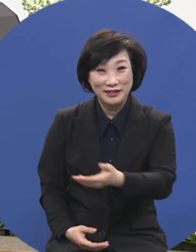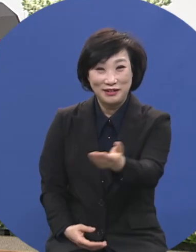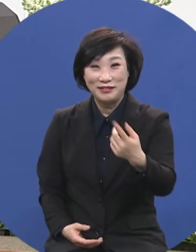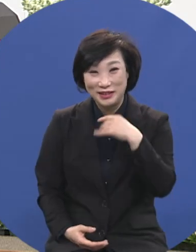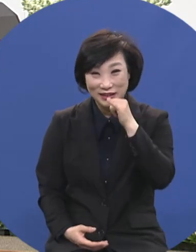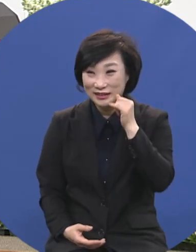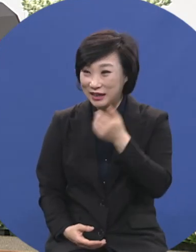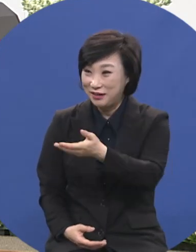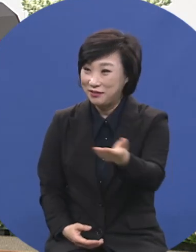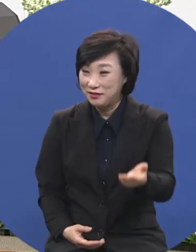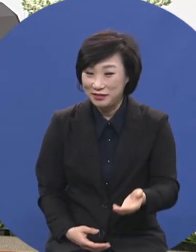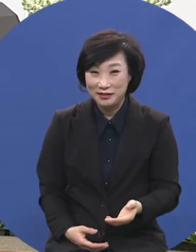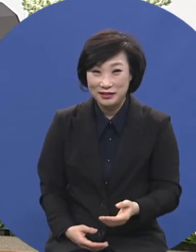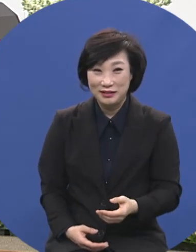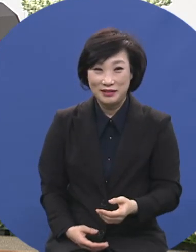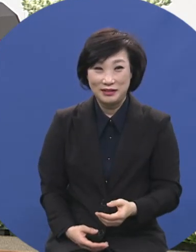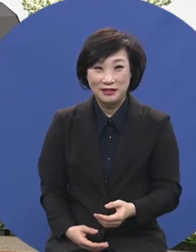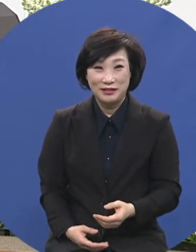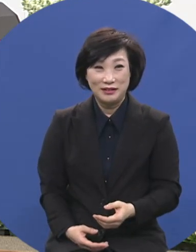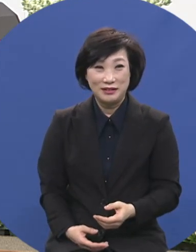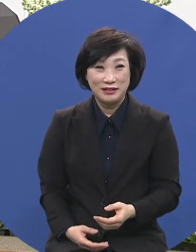여러분도 그렇죠?